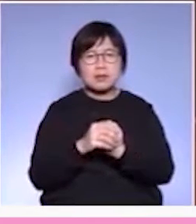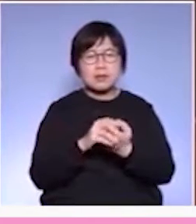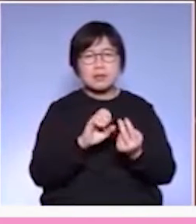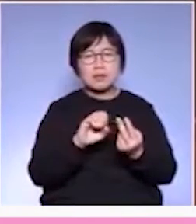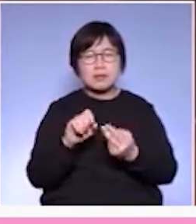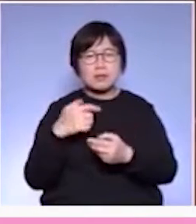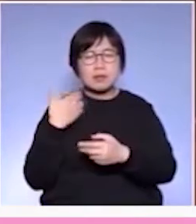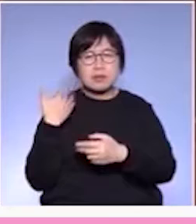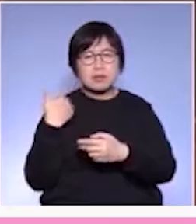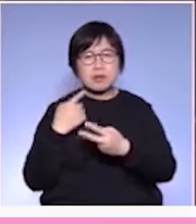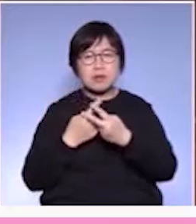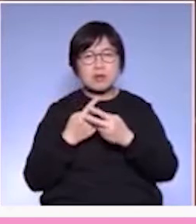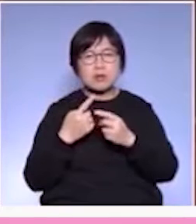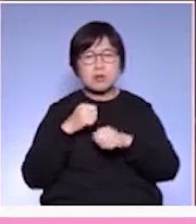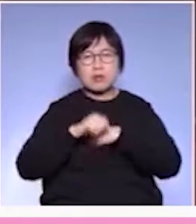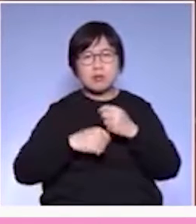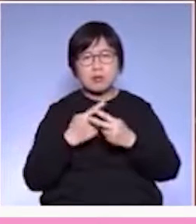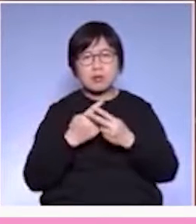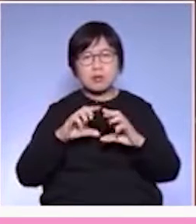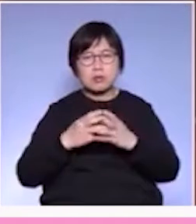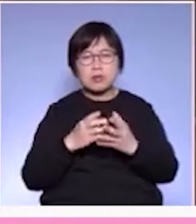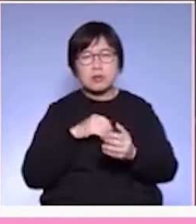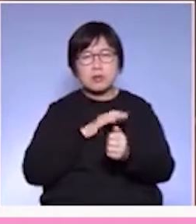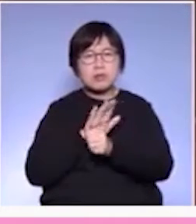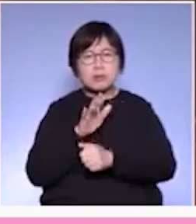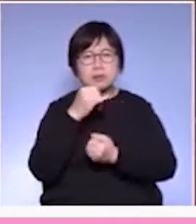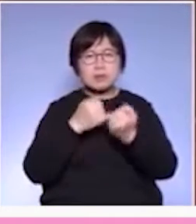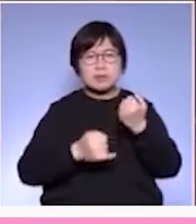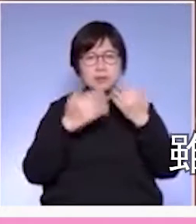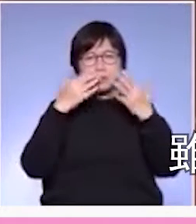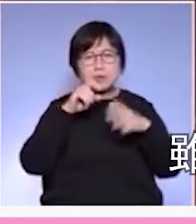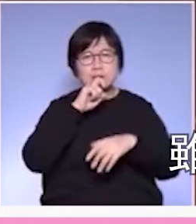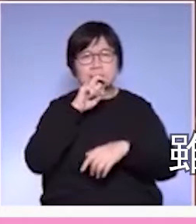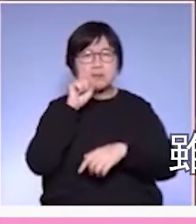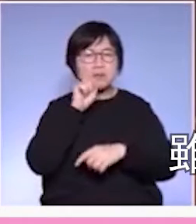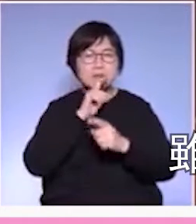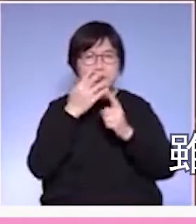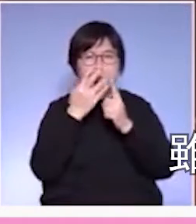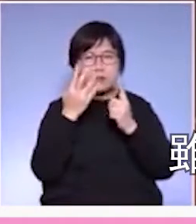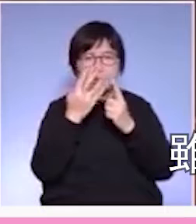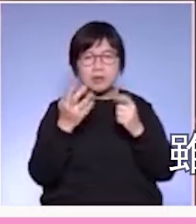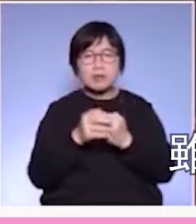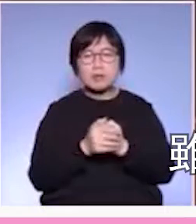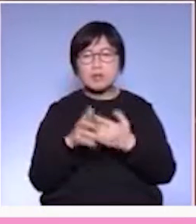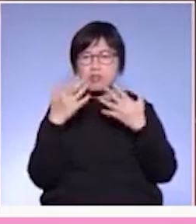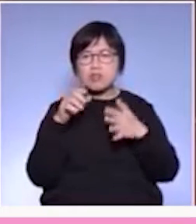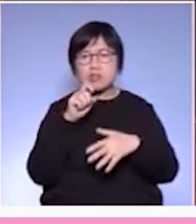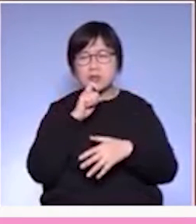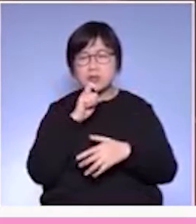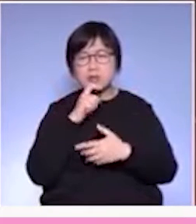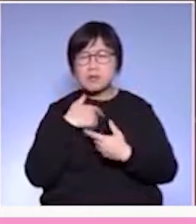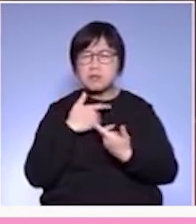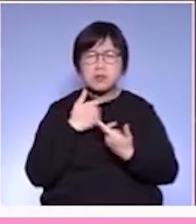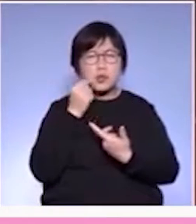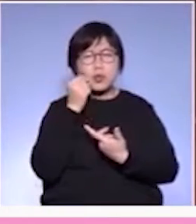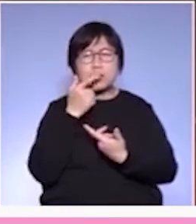組織咧已經有一個保障生育嘅公約，講明咧產假最低應該有14周。雖然呢個假期咧，我應該有生之年都唔會有機會